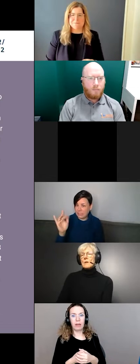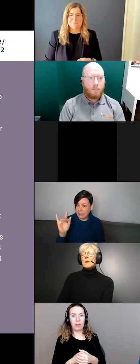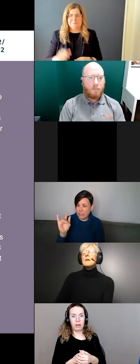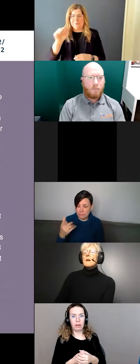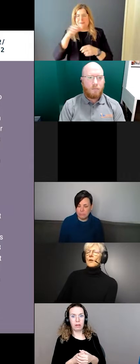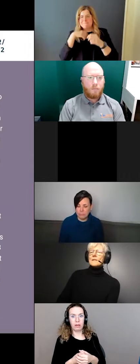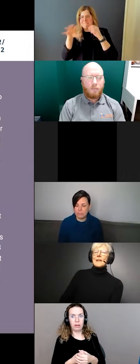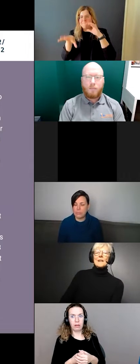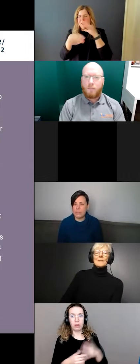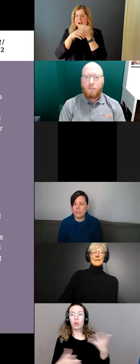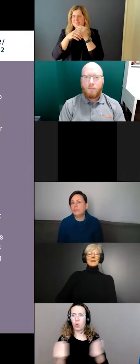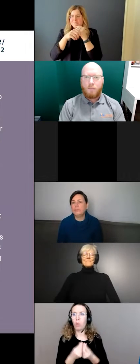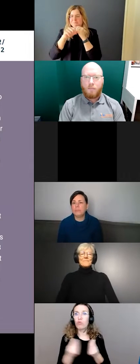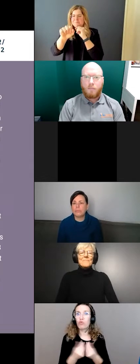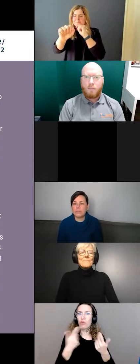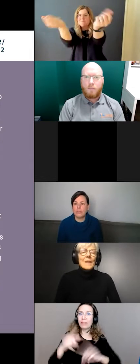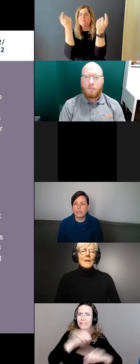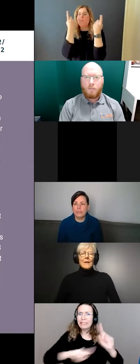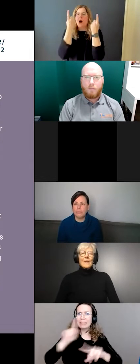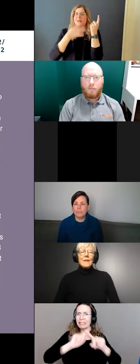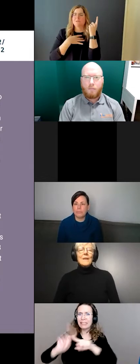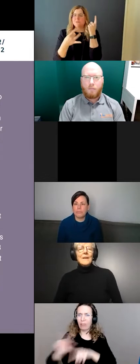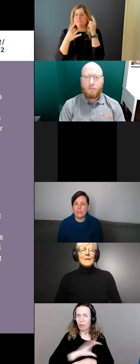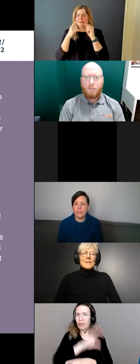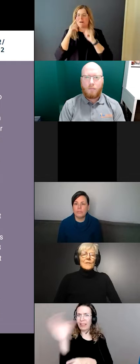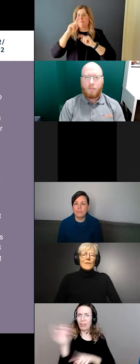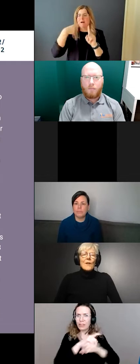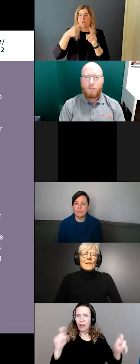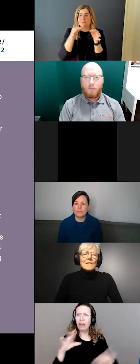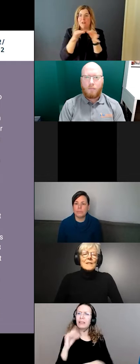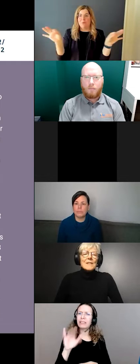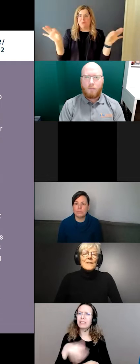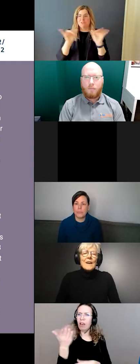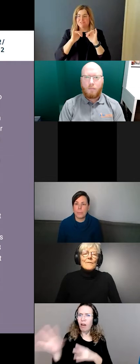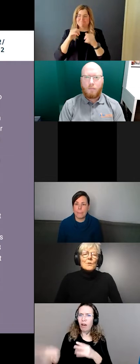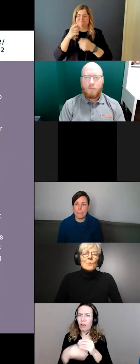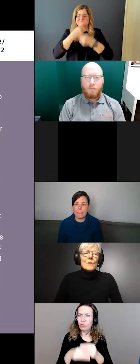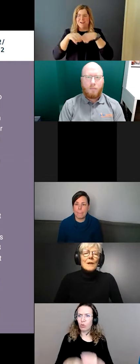Mais ce n'est pas tel que j'ai dit auparavant. Il y a beaucoup de langues des signes au Canada. Cynthia?